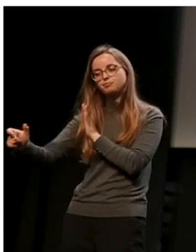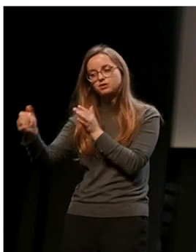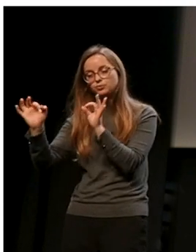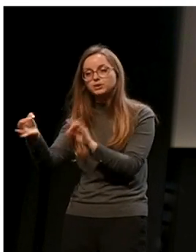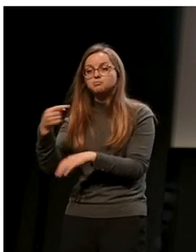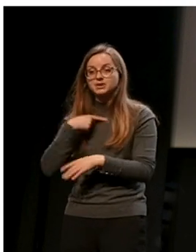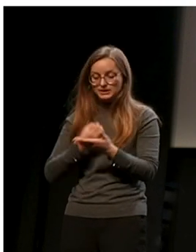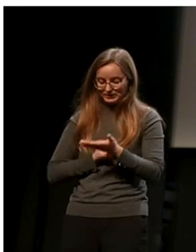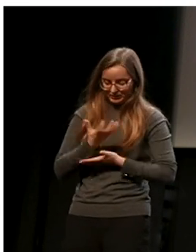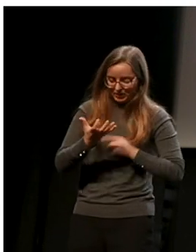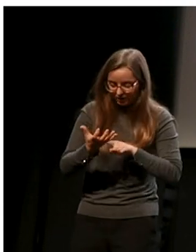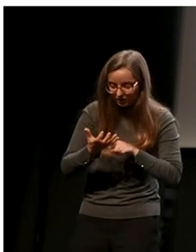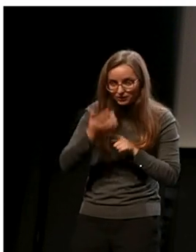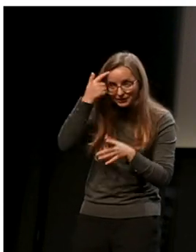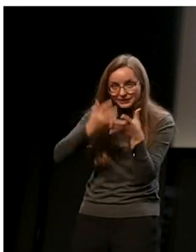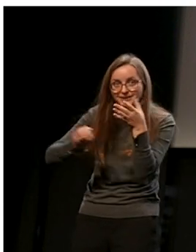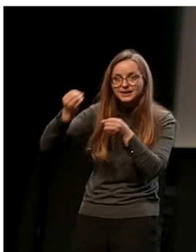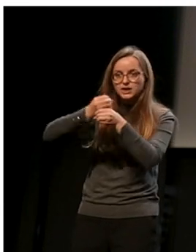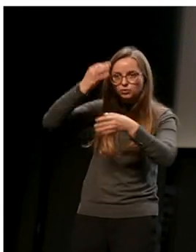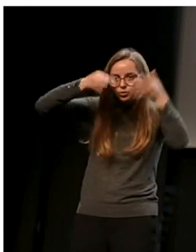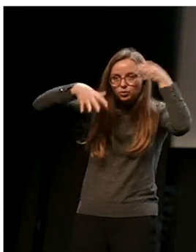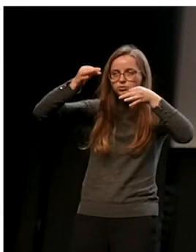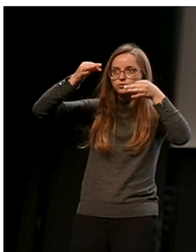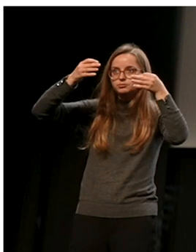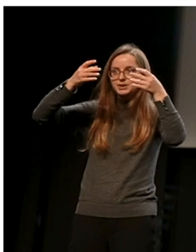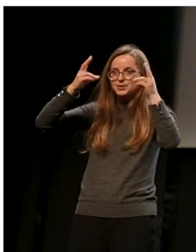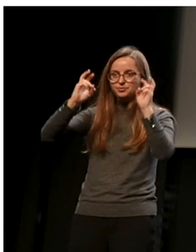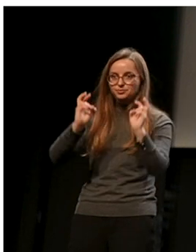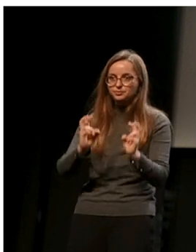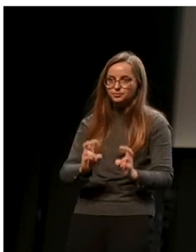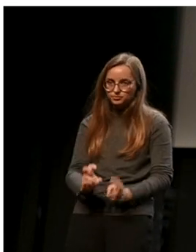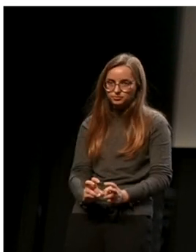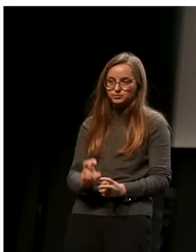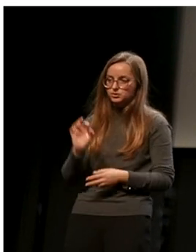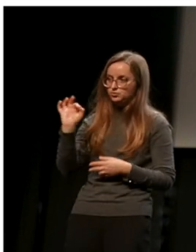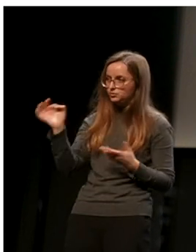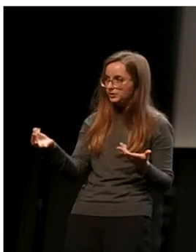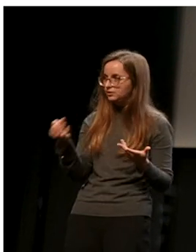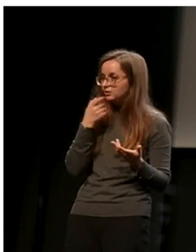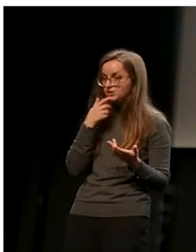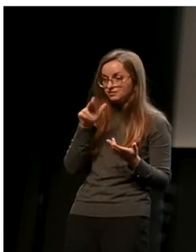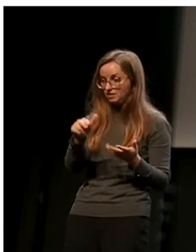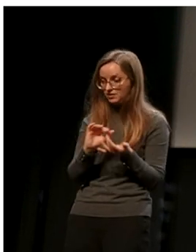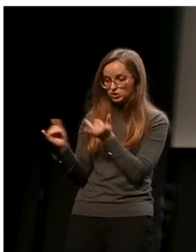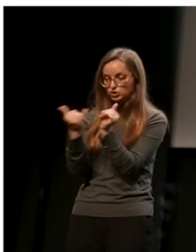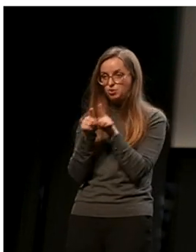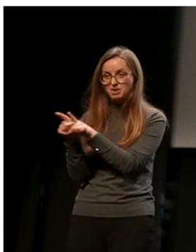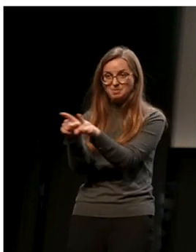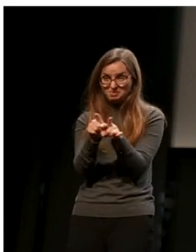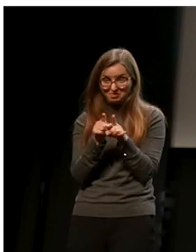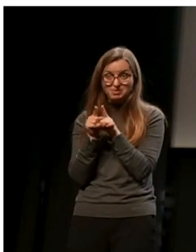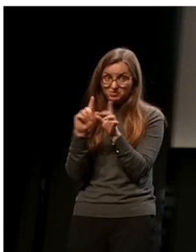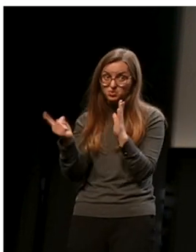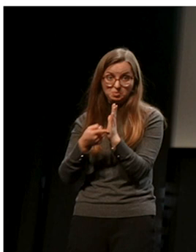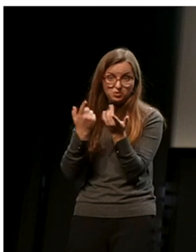créativité. Et cet appauvrissement de la créativité, bah, du coup, il y a un moment où oui, c'est là où on va revenir sur un truc où tout sera pareil, en fait. Est-ce que My two